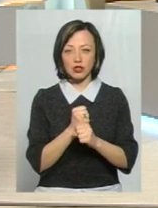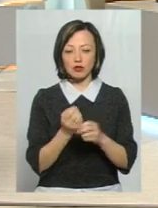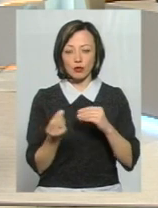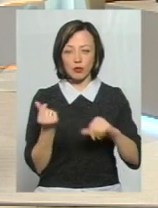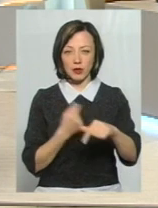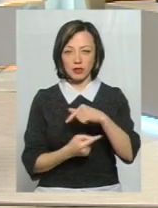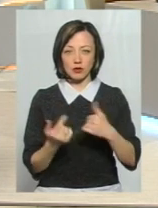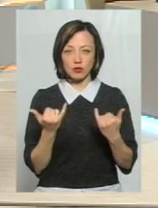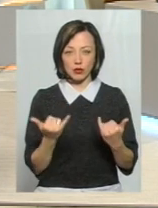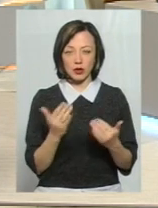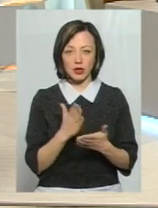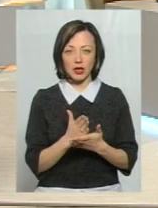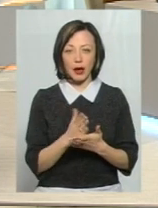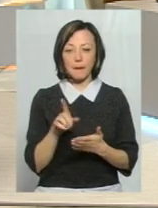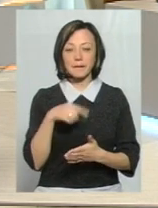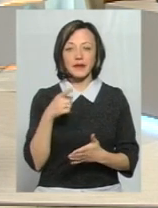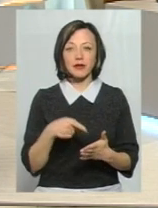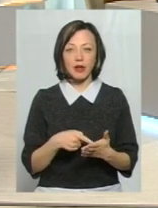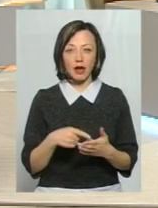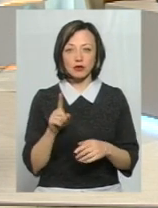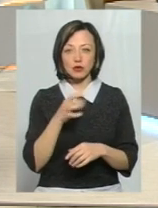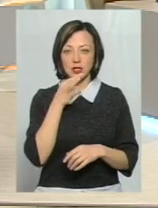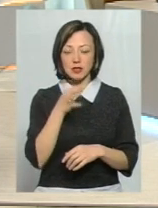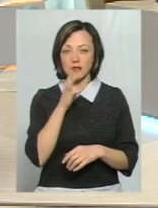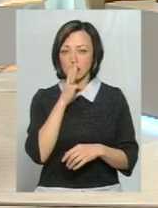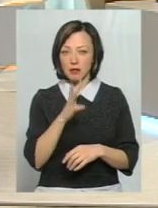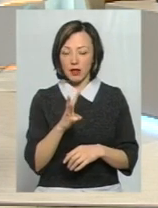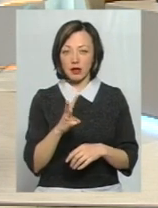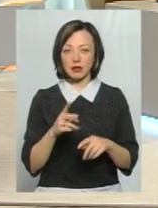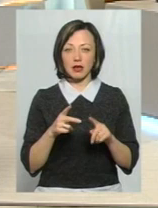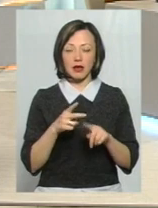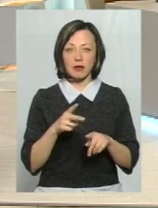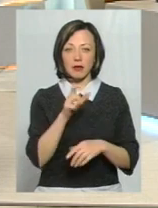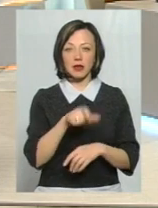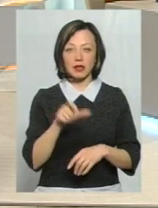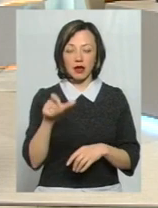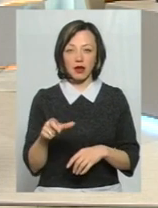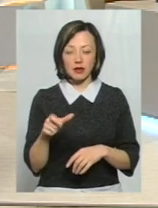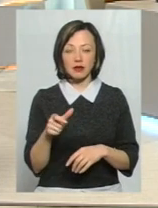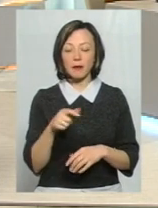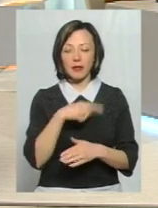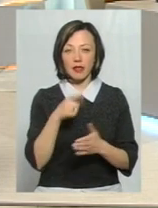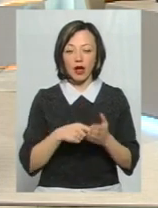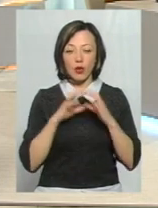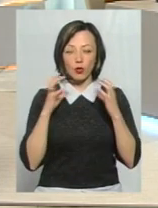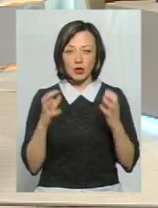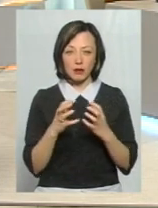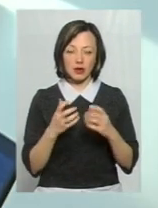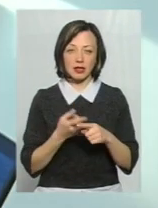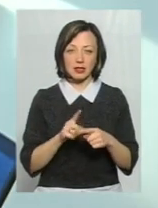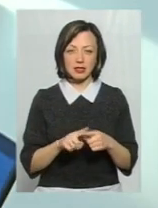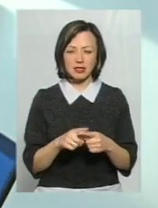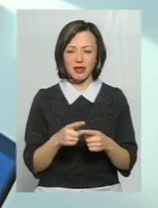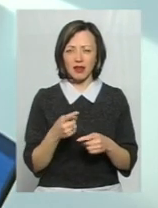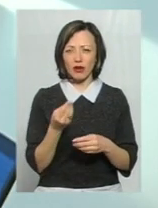бізнеси, які сьогодні навколо. Питання, я ж те, що сказав, зарплати, питання людей, питання утримання. Тому це питання капля